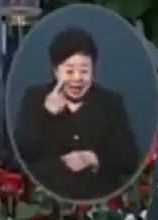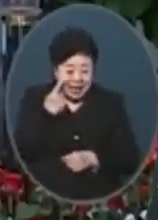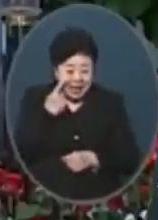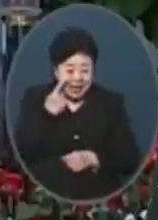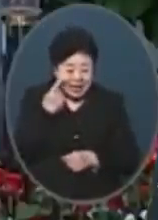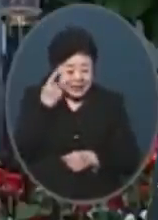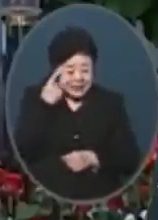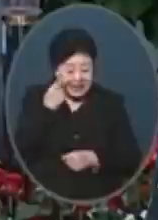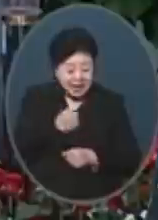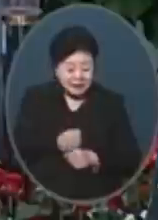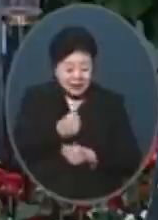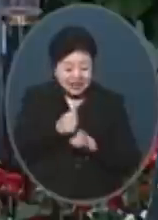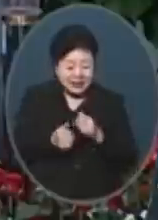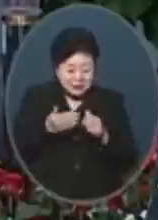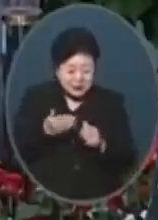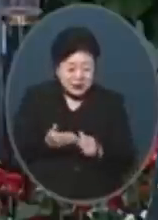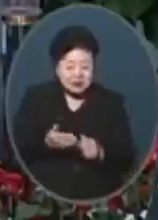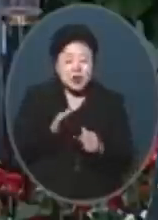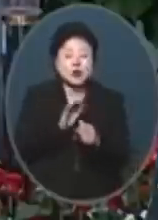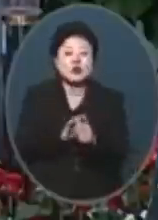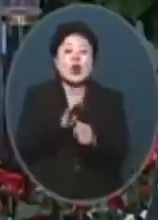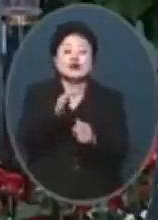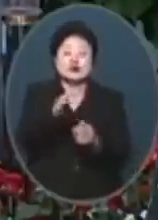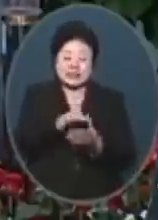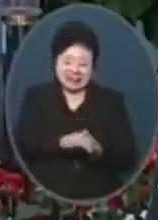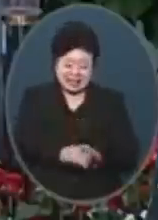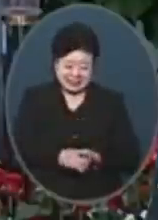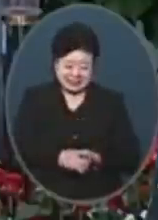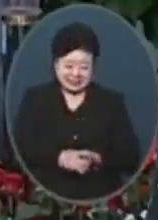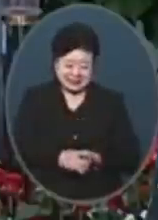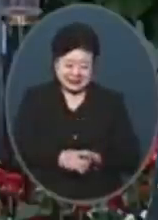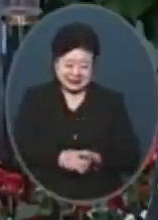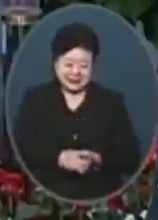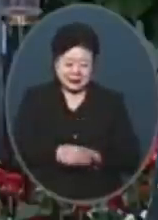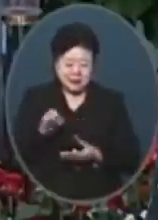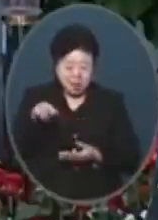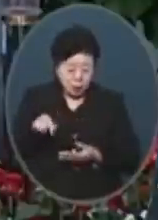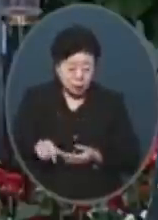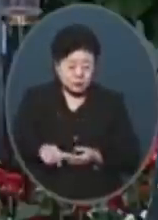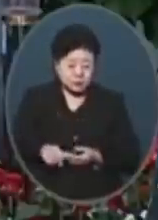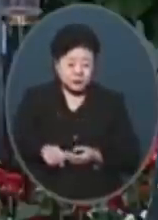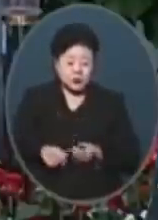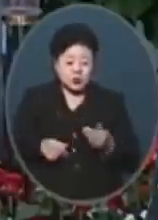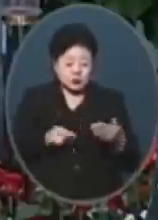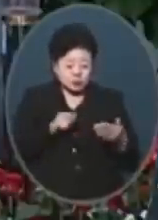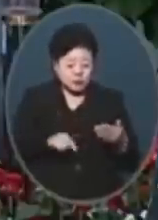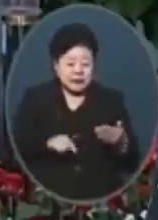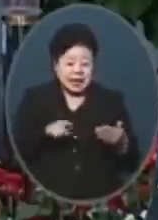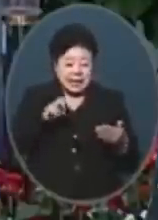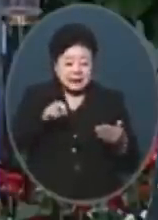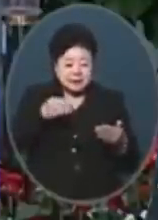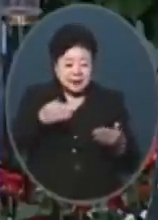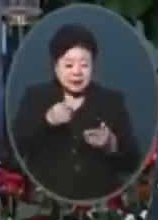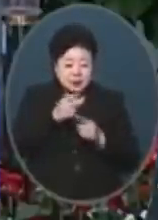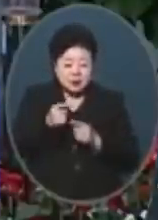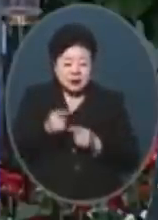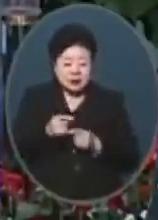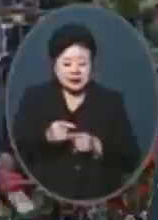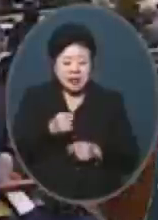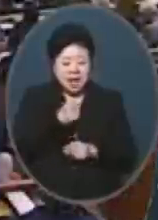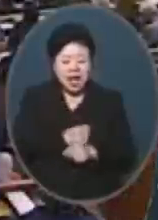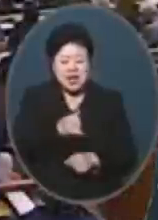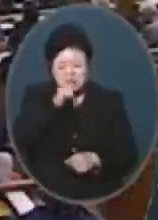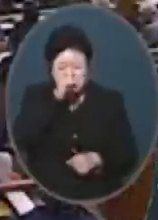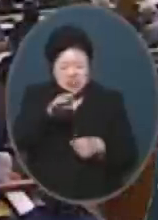사람은 하나님께서 그를 도우시는 것입니다. 마가복음 9장 23절에 예수께서 이르시되 할